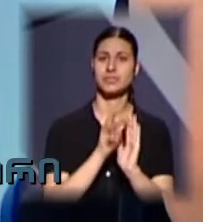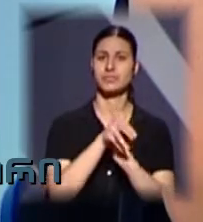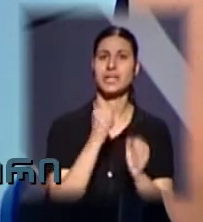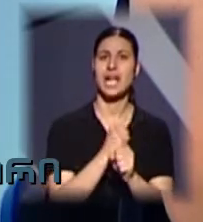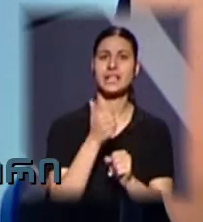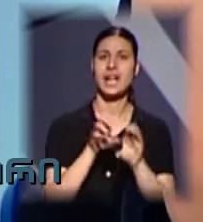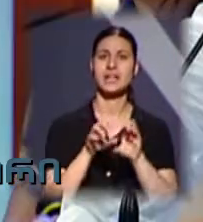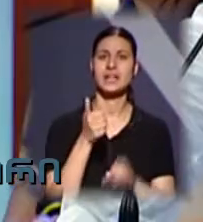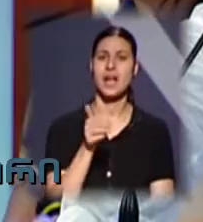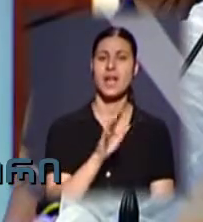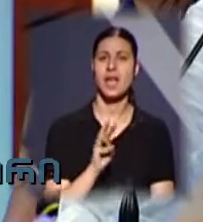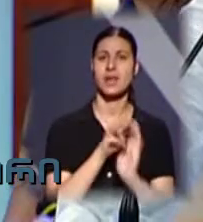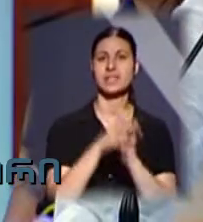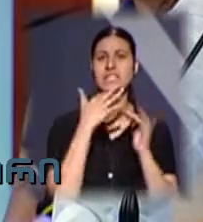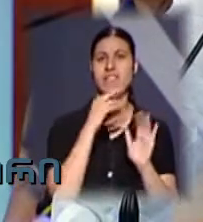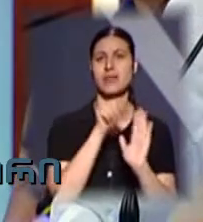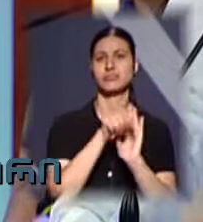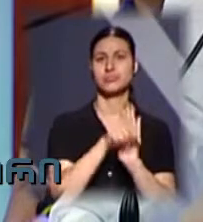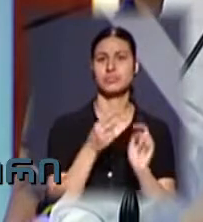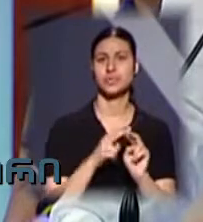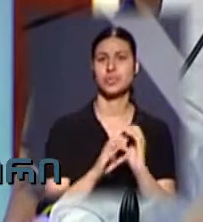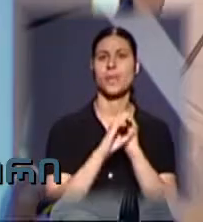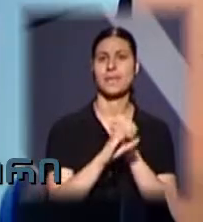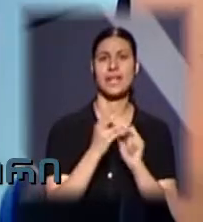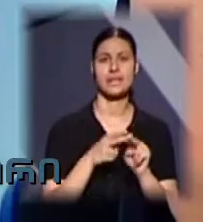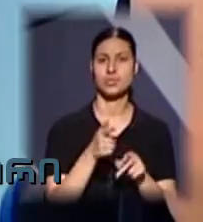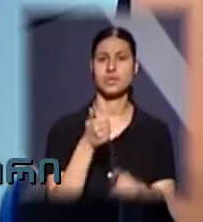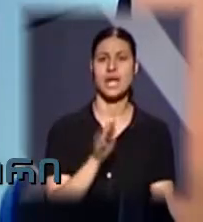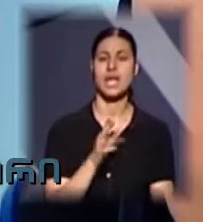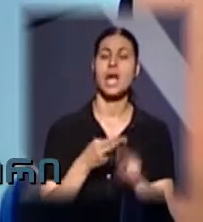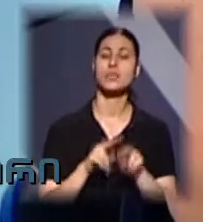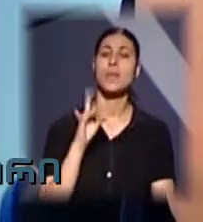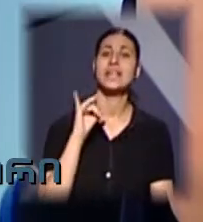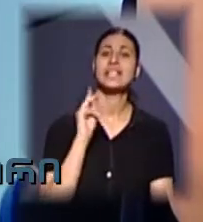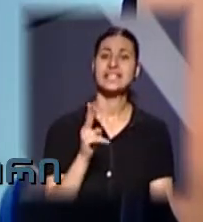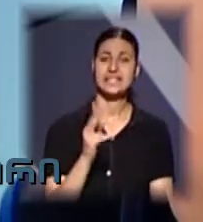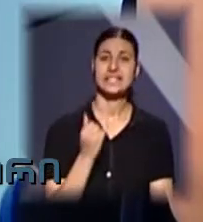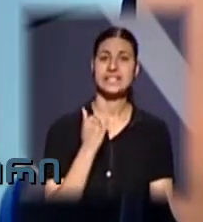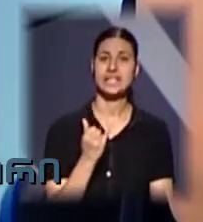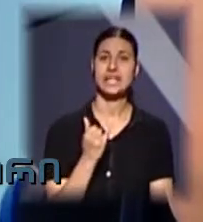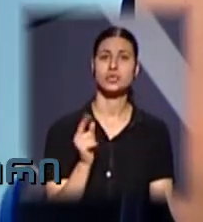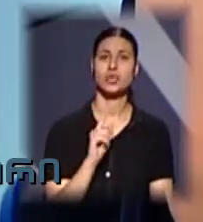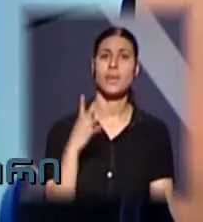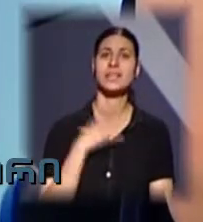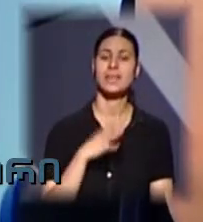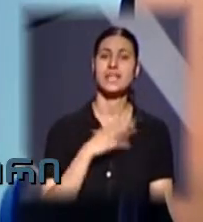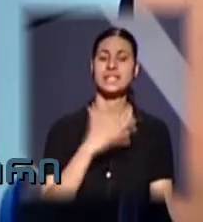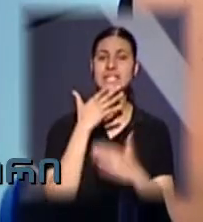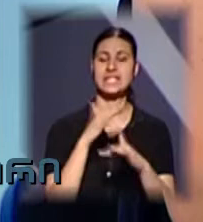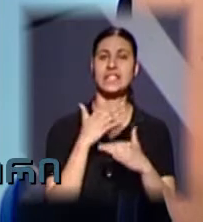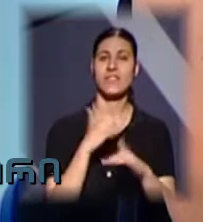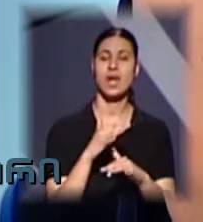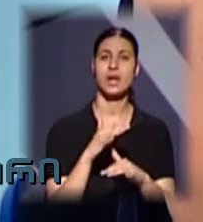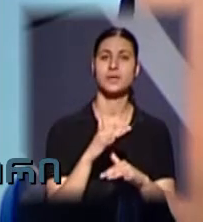კერძო საკუთრებებში არის გაცემული სანაპიროები და ასე შემდეგ ანუ რისკი ის რომ დღეს თბილისის ზღვა